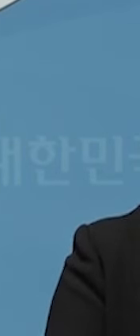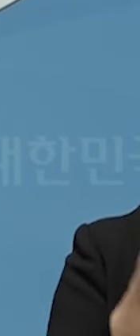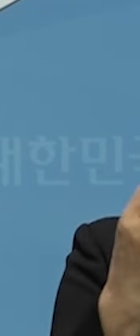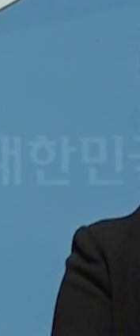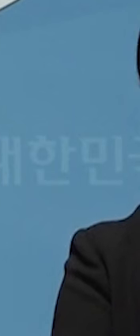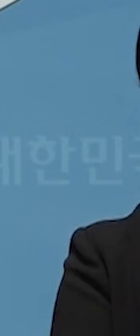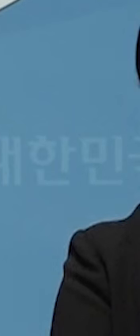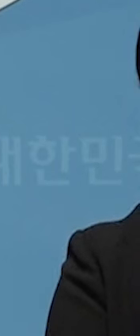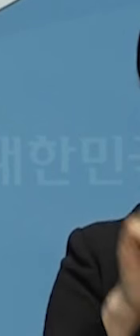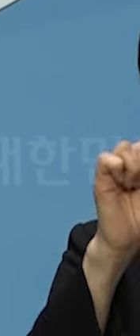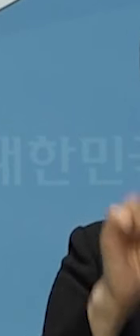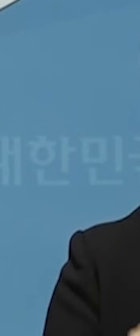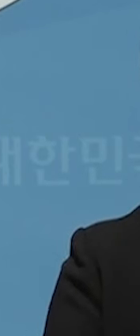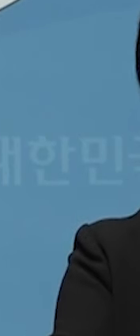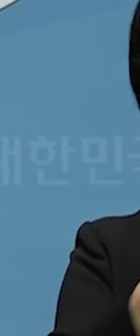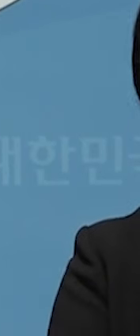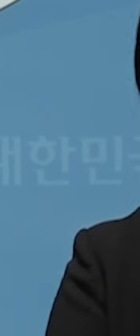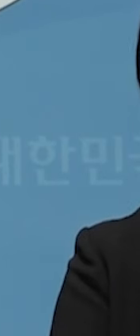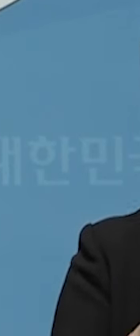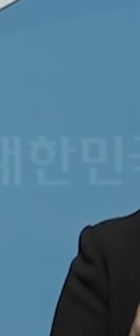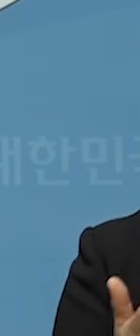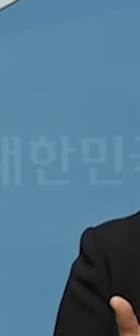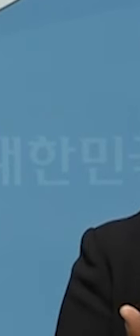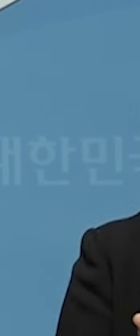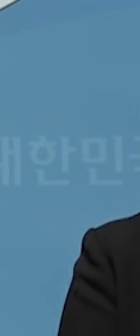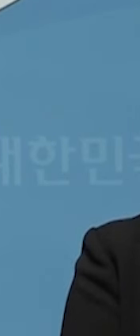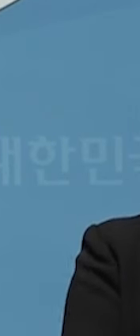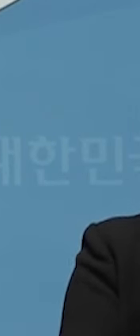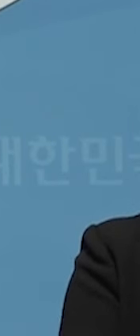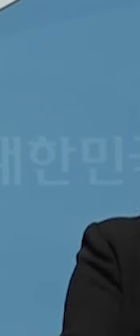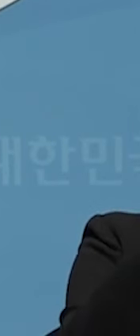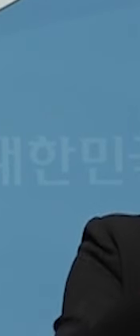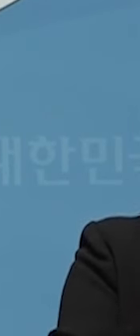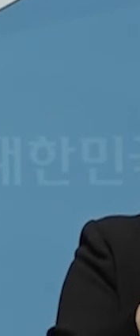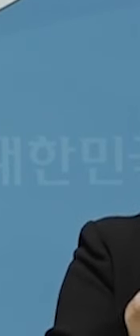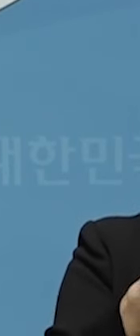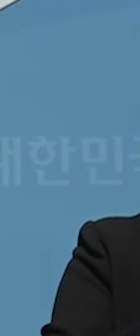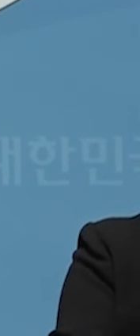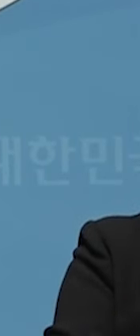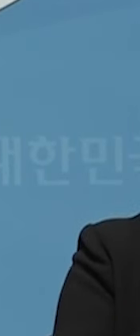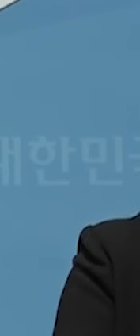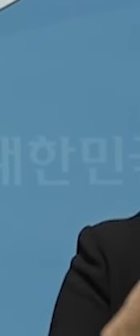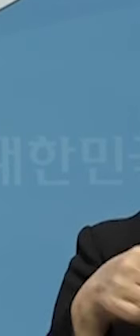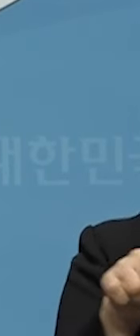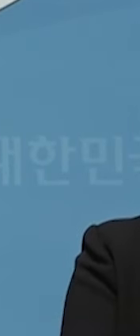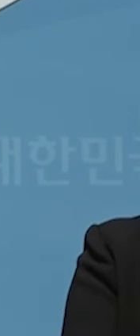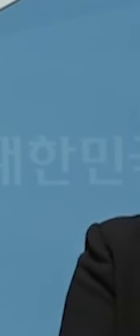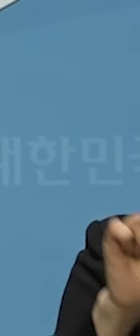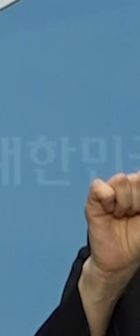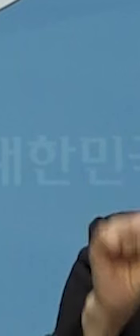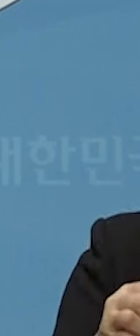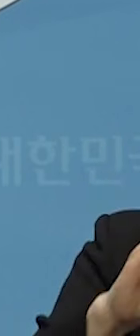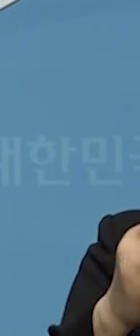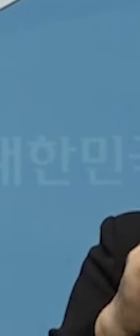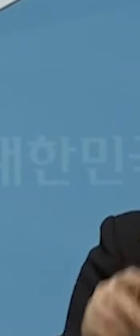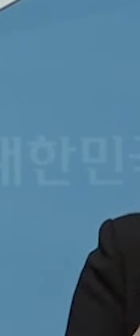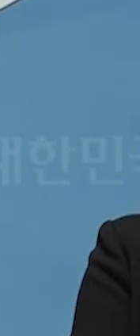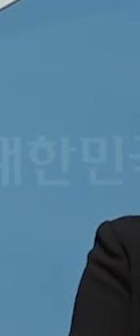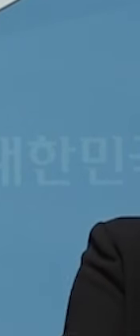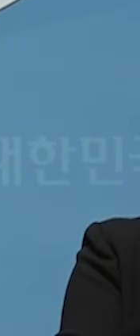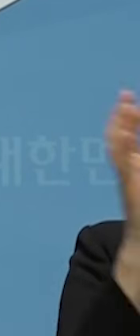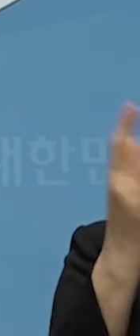산업 전반의 발전에 기여하는 선순환 구조를 만들기 위해 스포츠 토토에 대한 규제